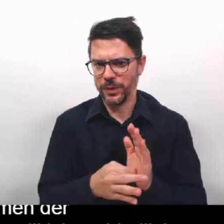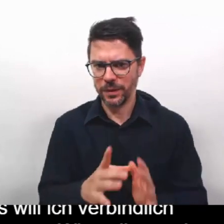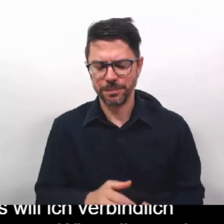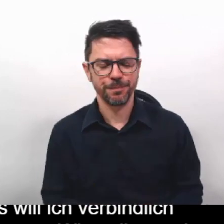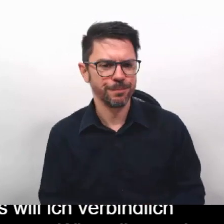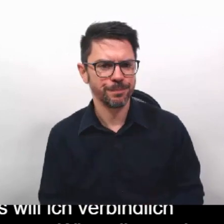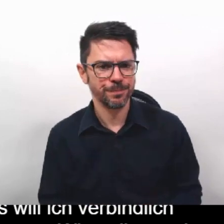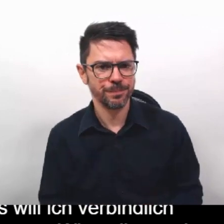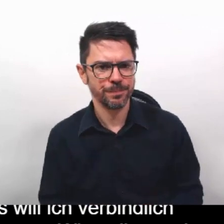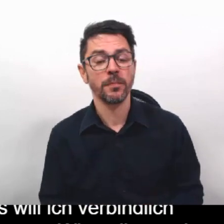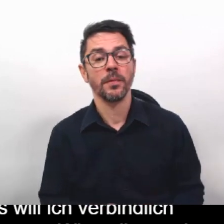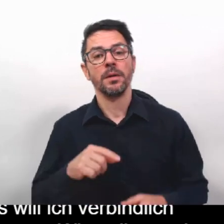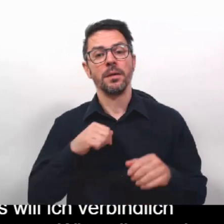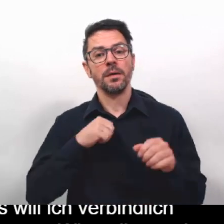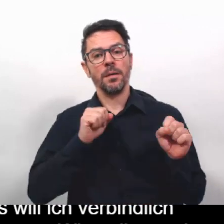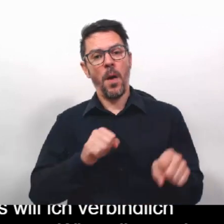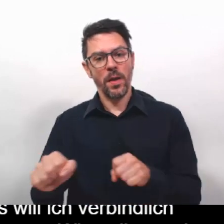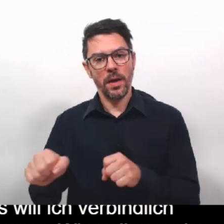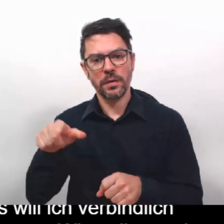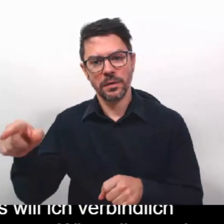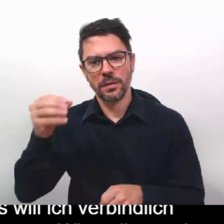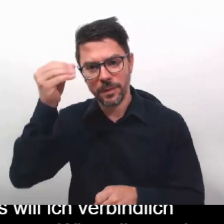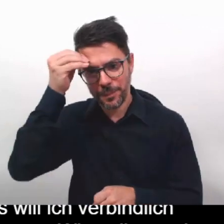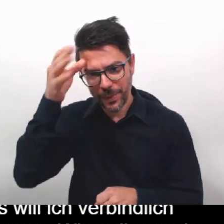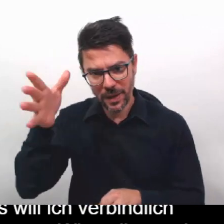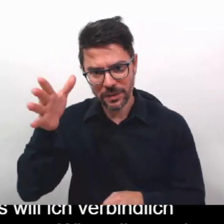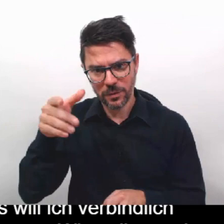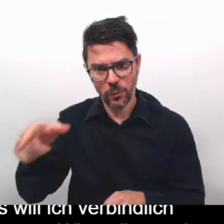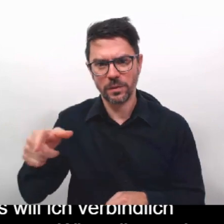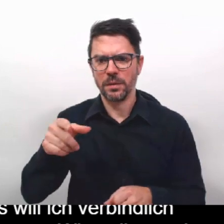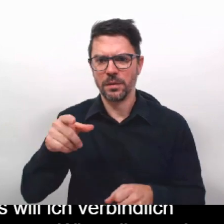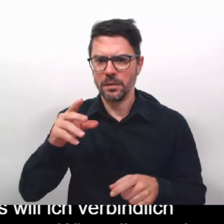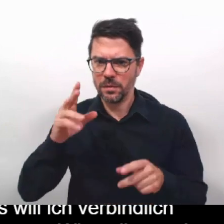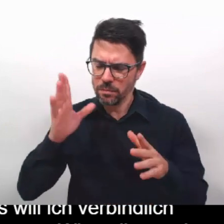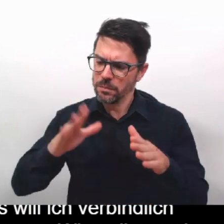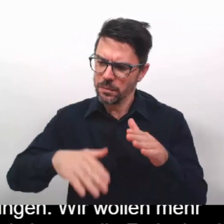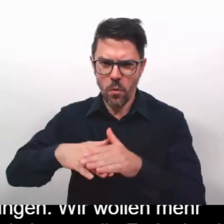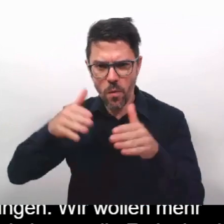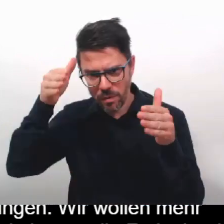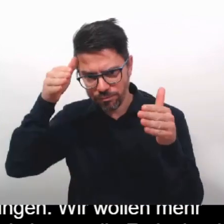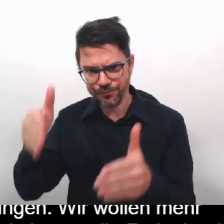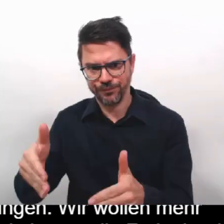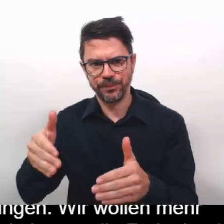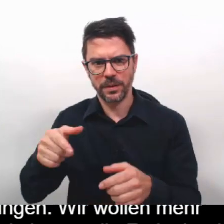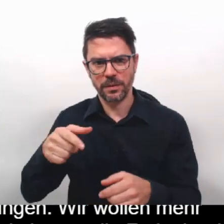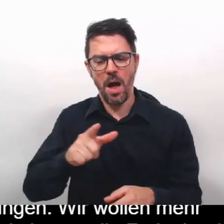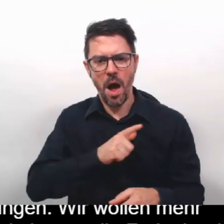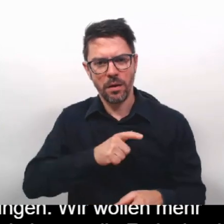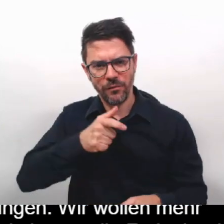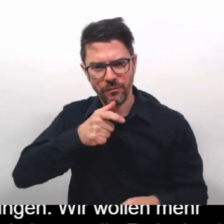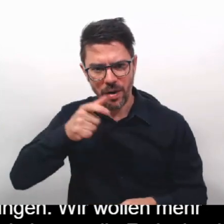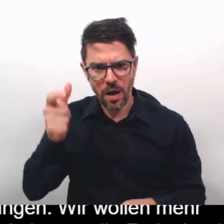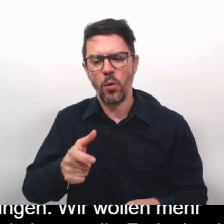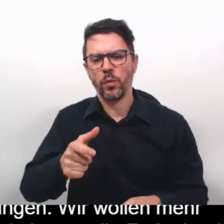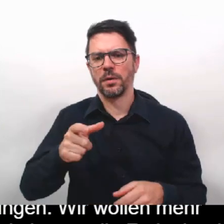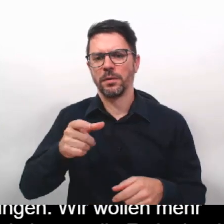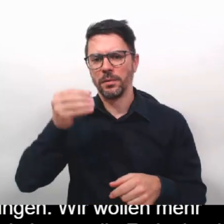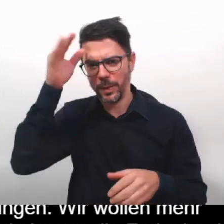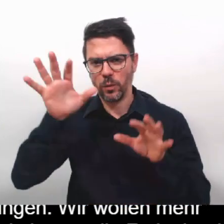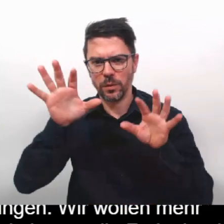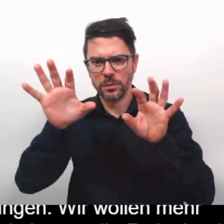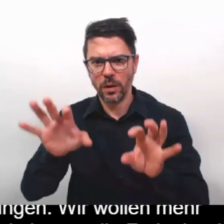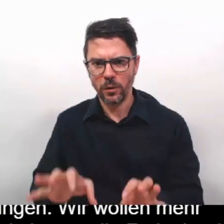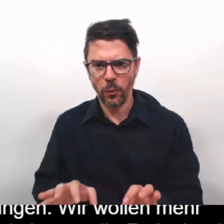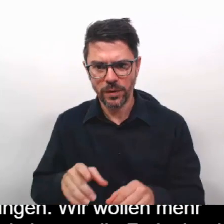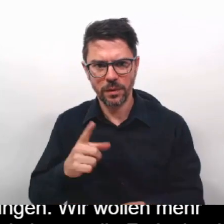Nachwuchs stärken. Stichwort Karriereentwicklung, akademischer Mittelbau. Und wir werden einen Landesstudierendenbeirat anregen. Das